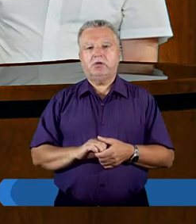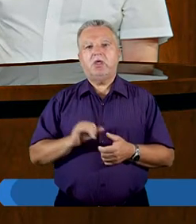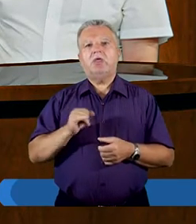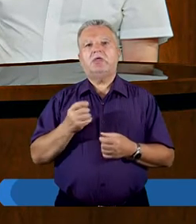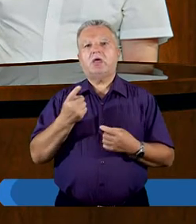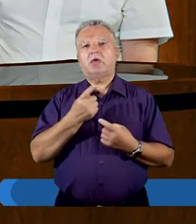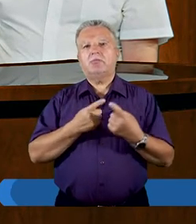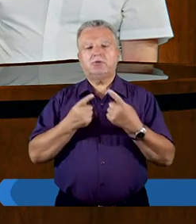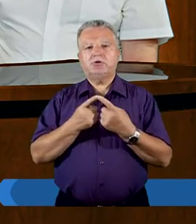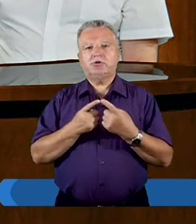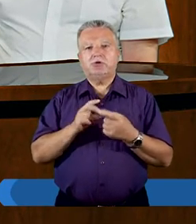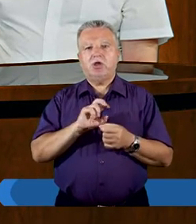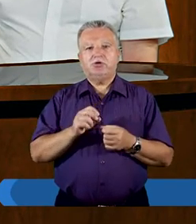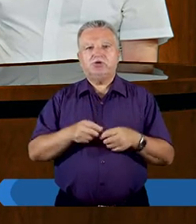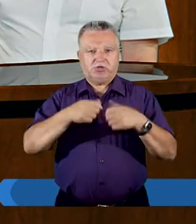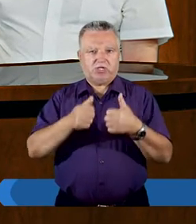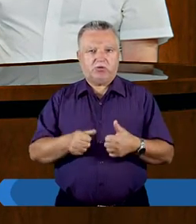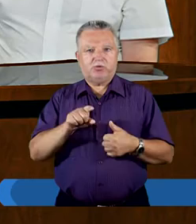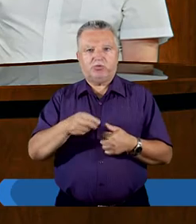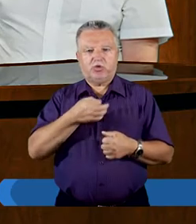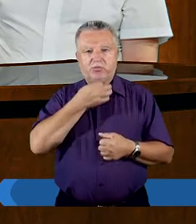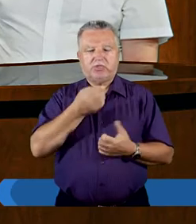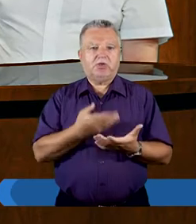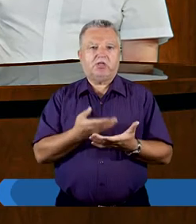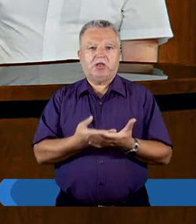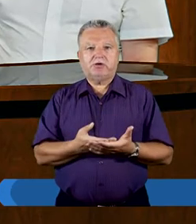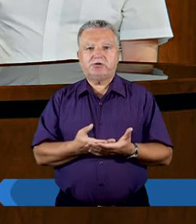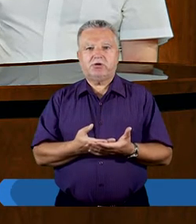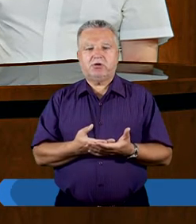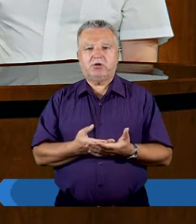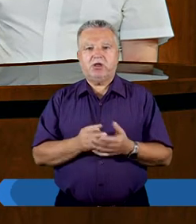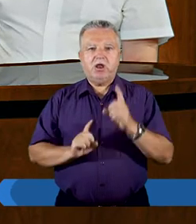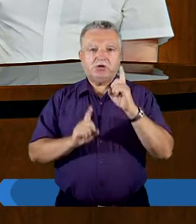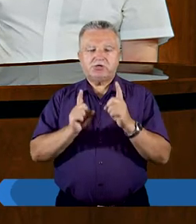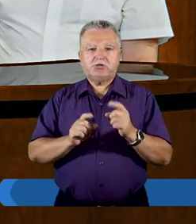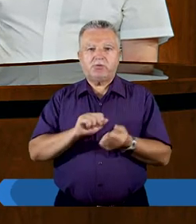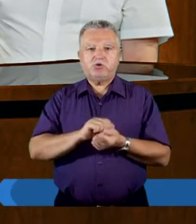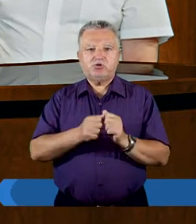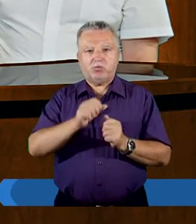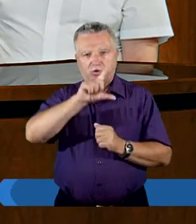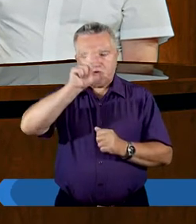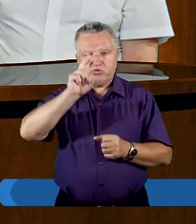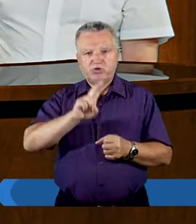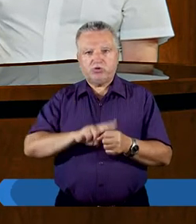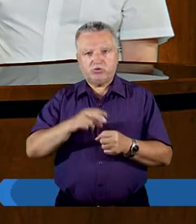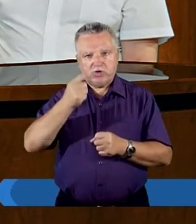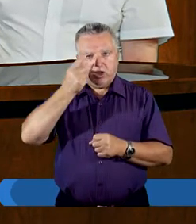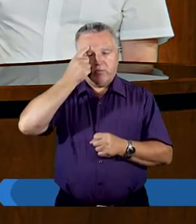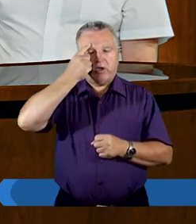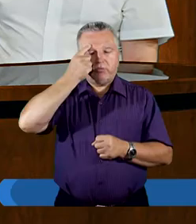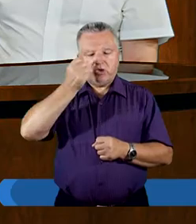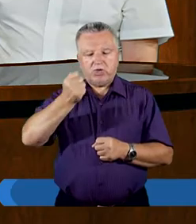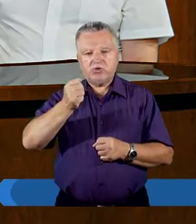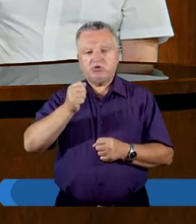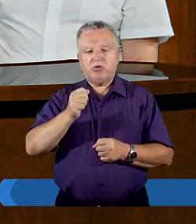Jak myślicie, zadawał w sobie pytania, dlaczego to wszystko? Mam takie wrażenie, że nieraz są ludzie, którzy pamięcią o